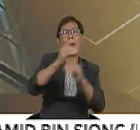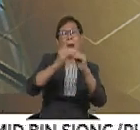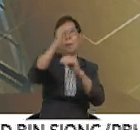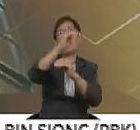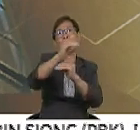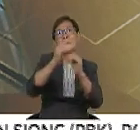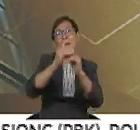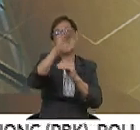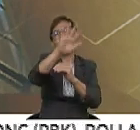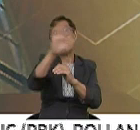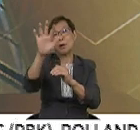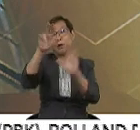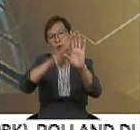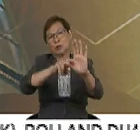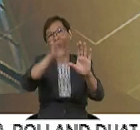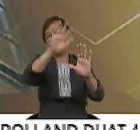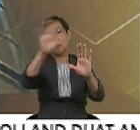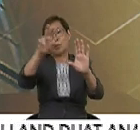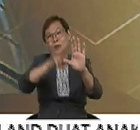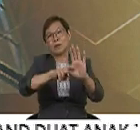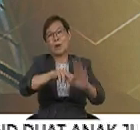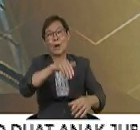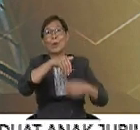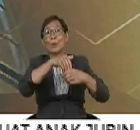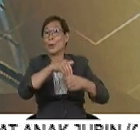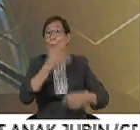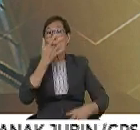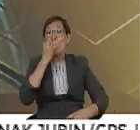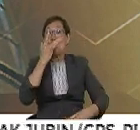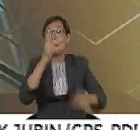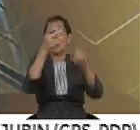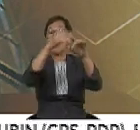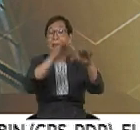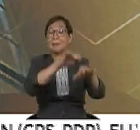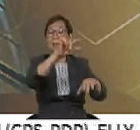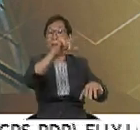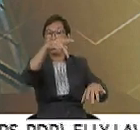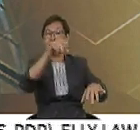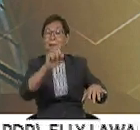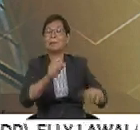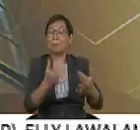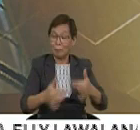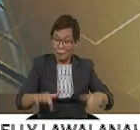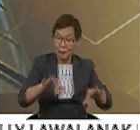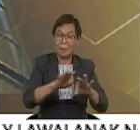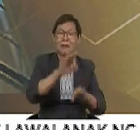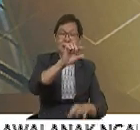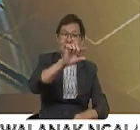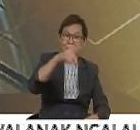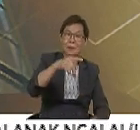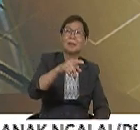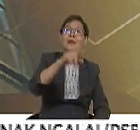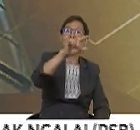daripada 55 itu bagi saya merupakan satu bonus besar lah kepada GPS. Yang penting GPS